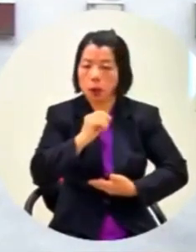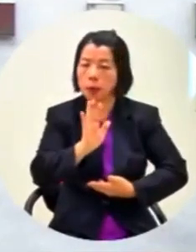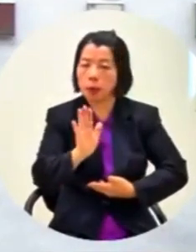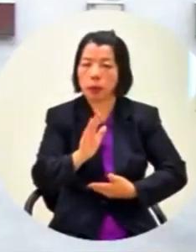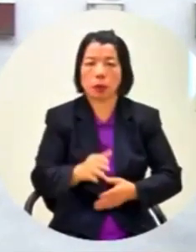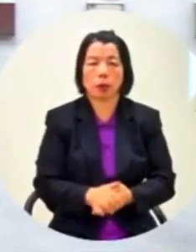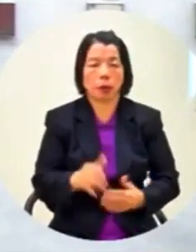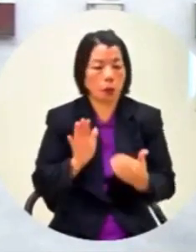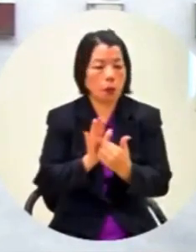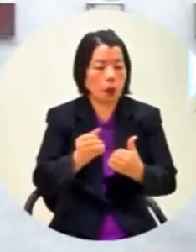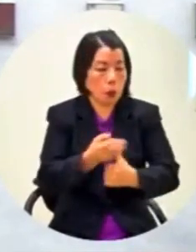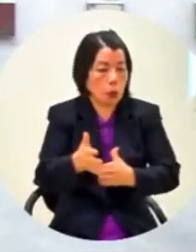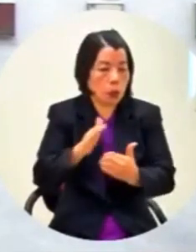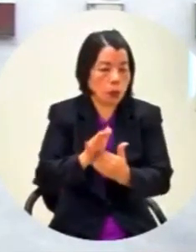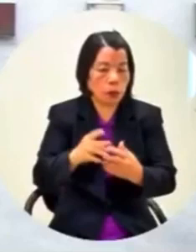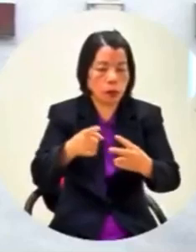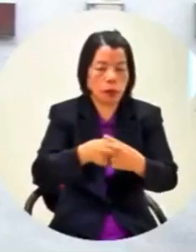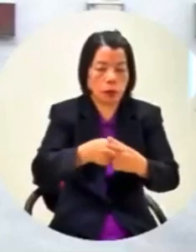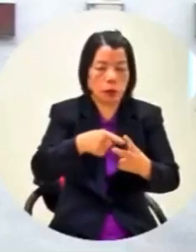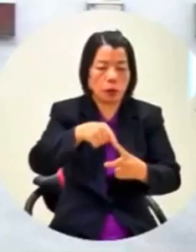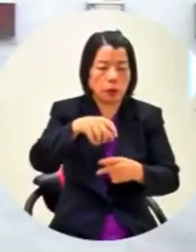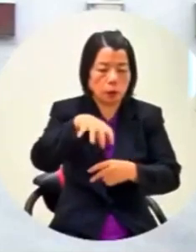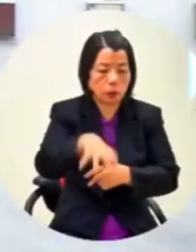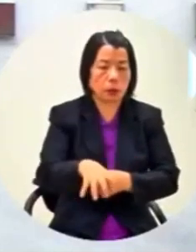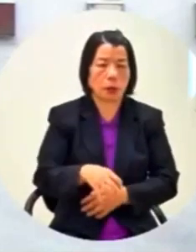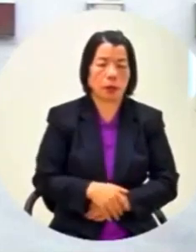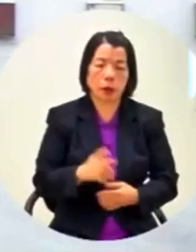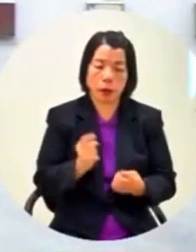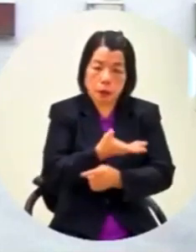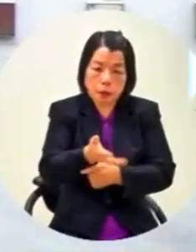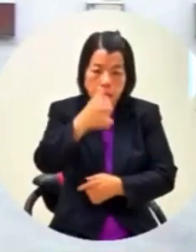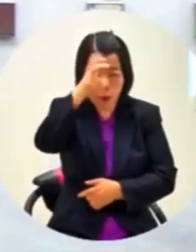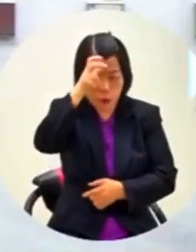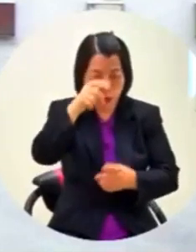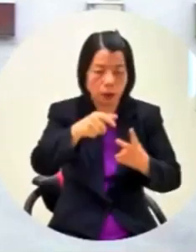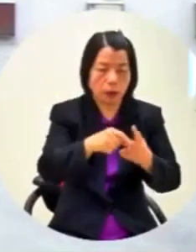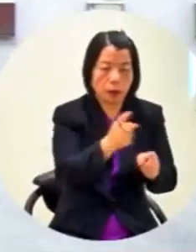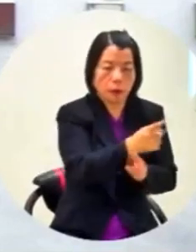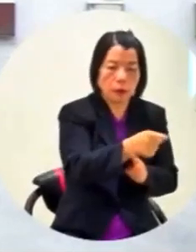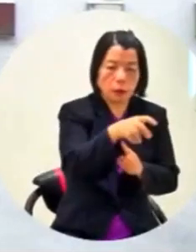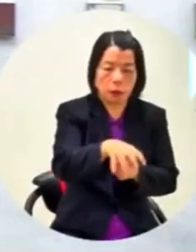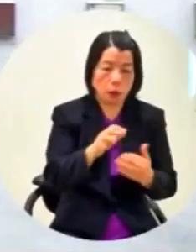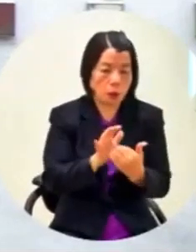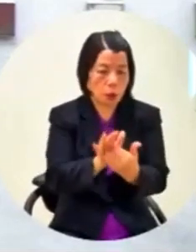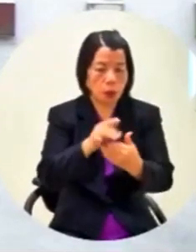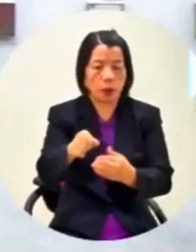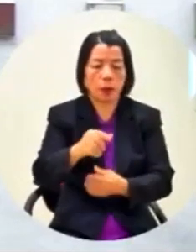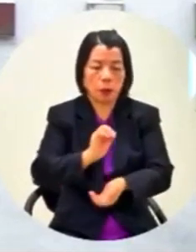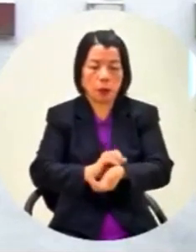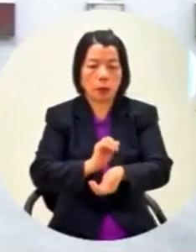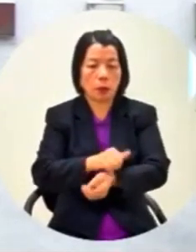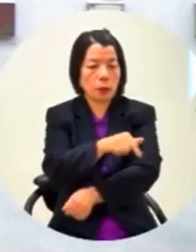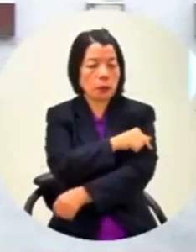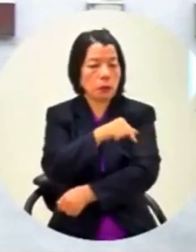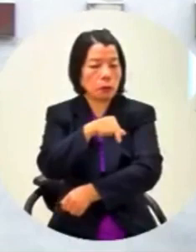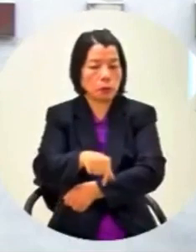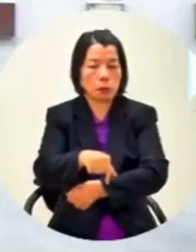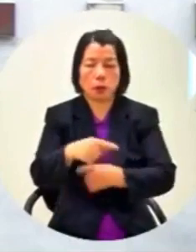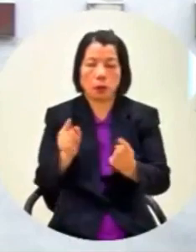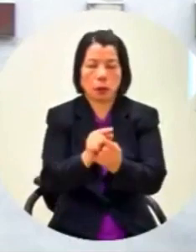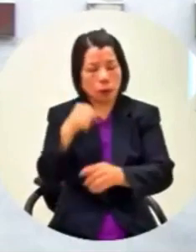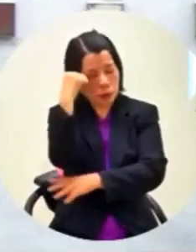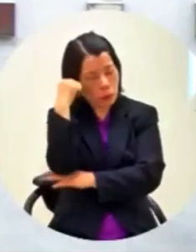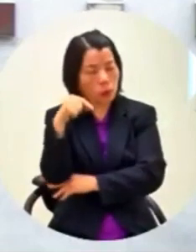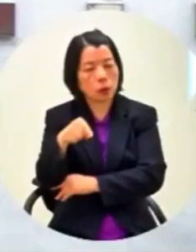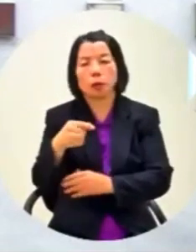站，供第一线的警察、消防、防疫以及医护人员住宿，形成一个